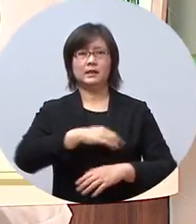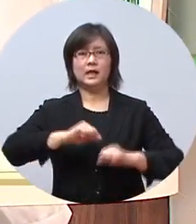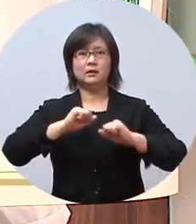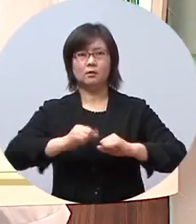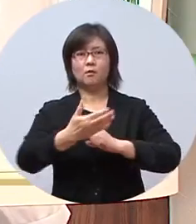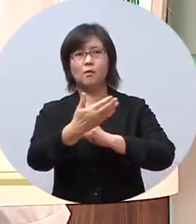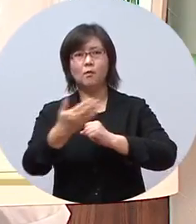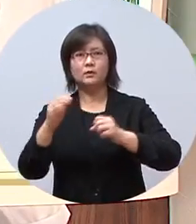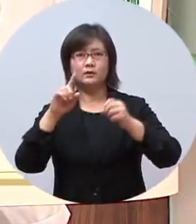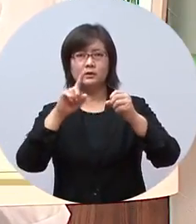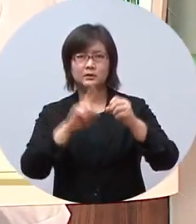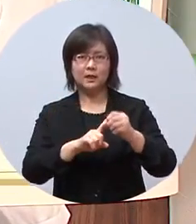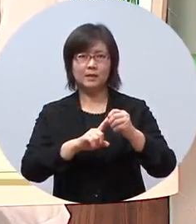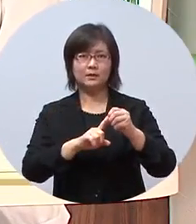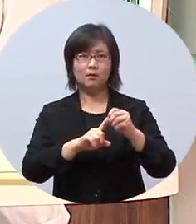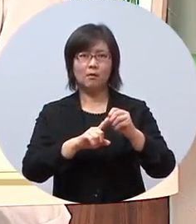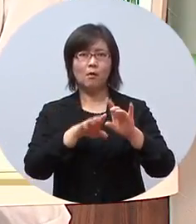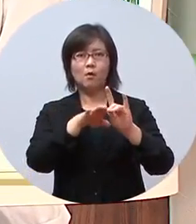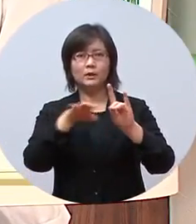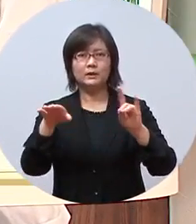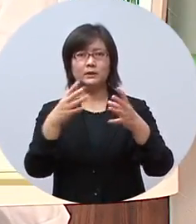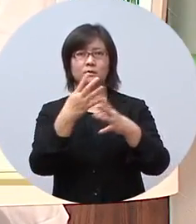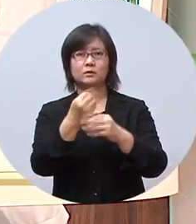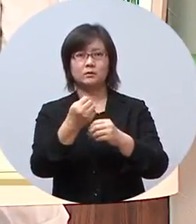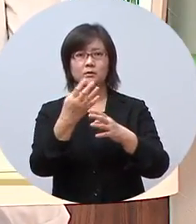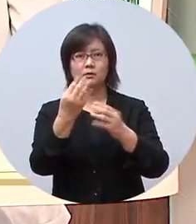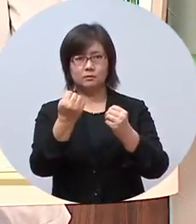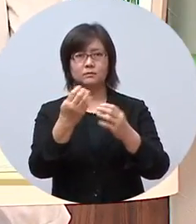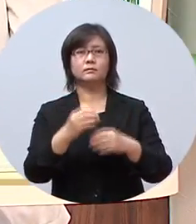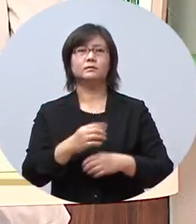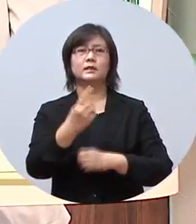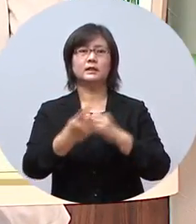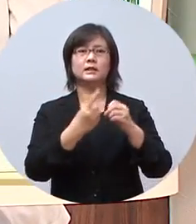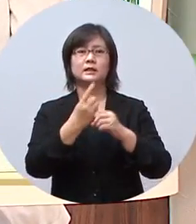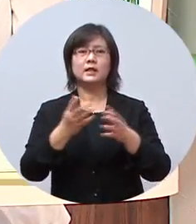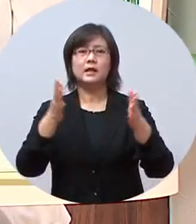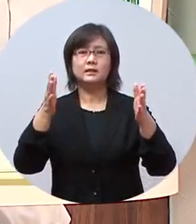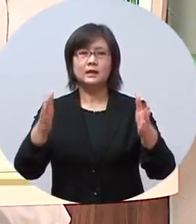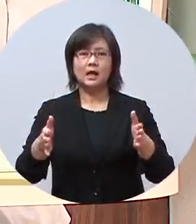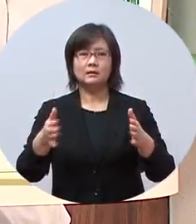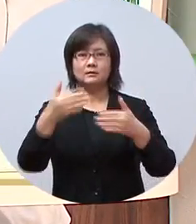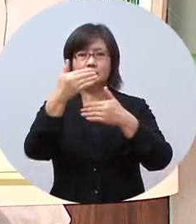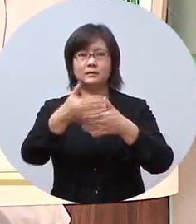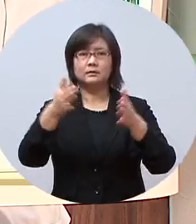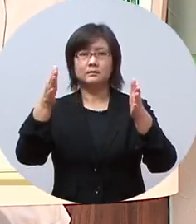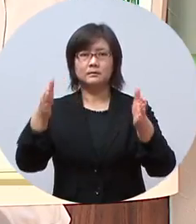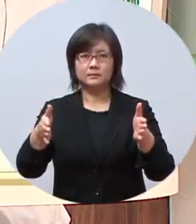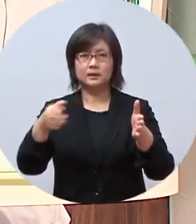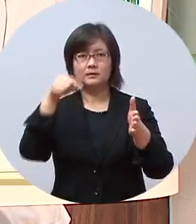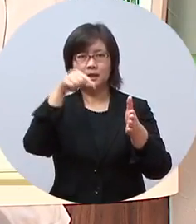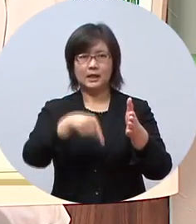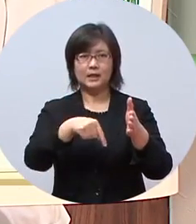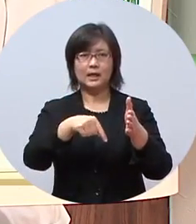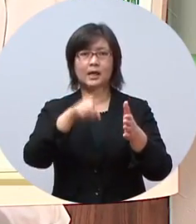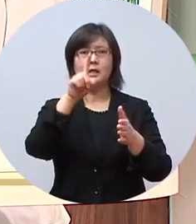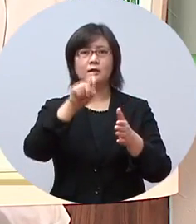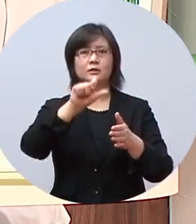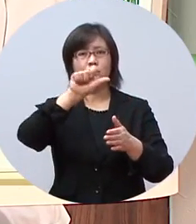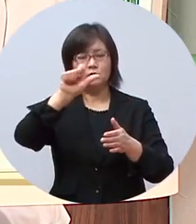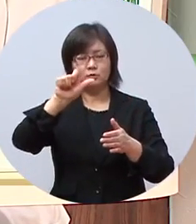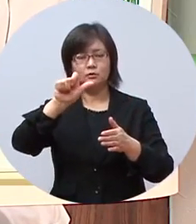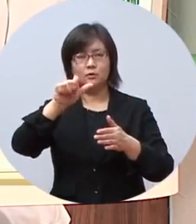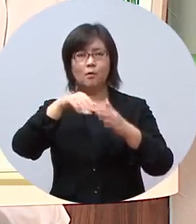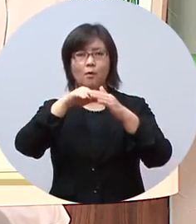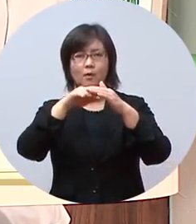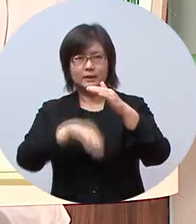持されることが望ましい基準として、1年平均値が1立方メートルあたり15マイクログラム以下であ